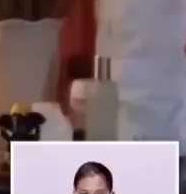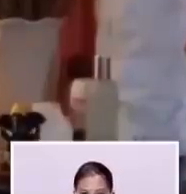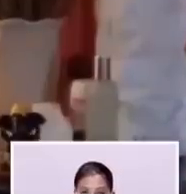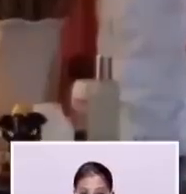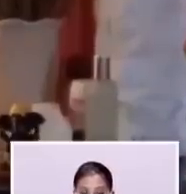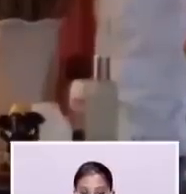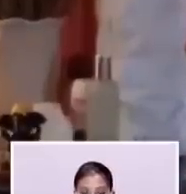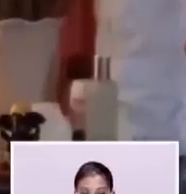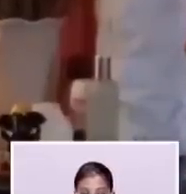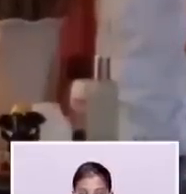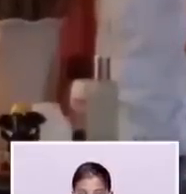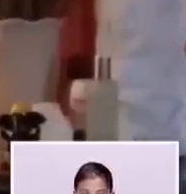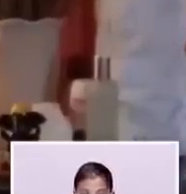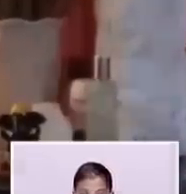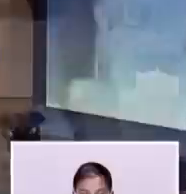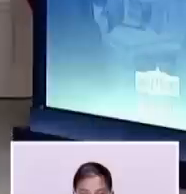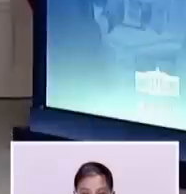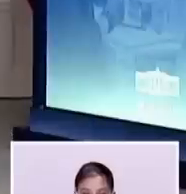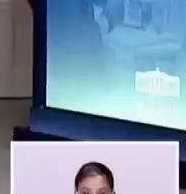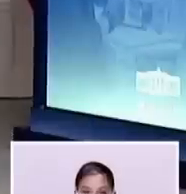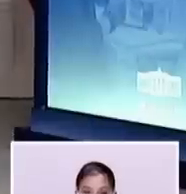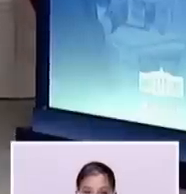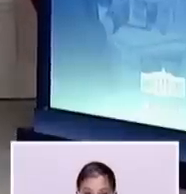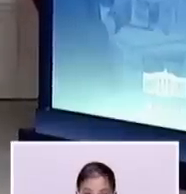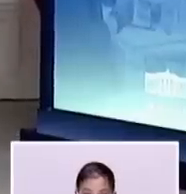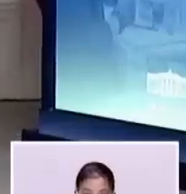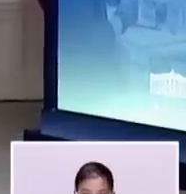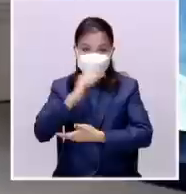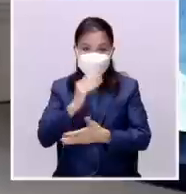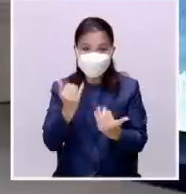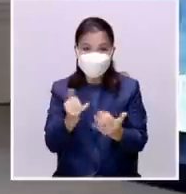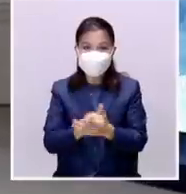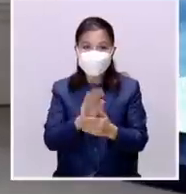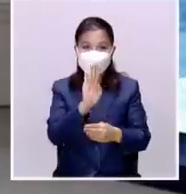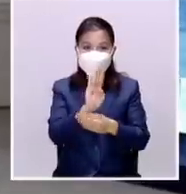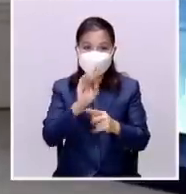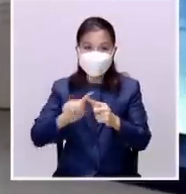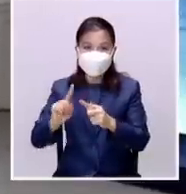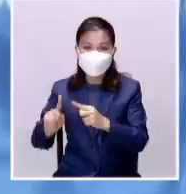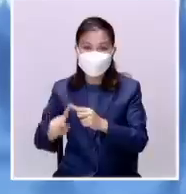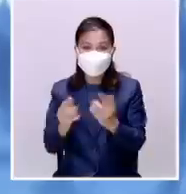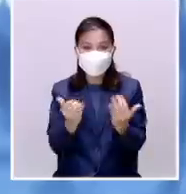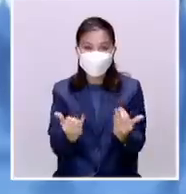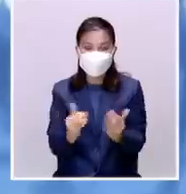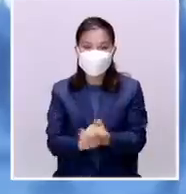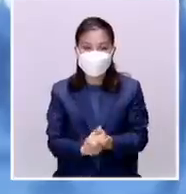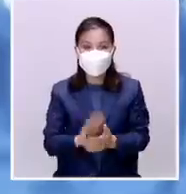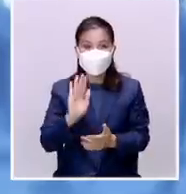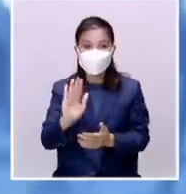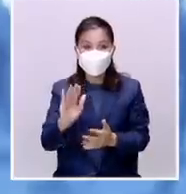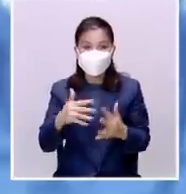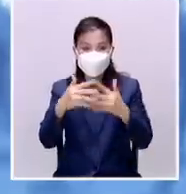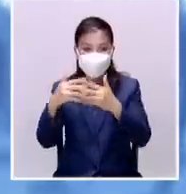คซีนต้านโควิด-19ที่กำลังผลิตแล้วก็ใช้งานในตอนนี้นะคะมีอยู่หลายๆเจ้าด้วยกันค่ะเป็นท่าทีล่าสุดเลยของผู้นำสหรัฐนะ